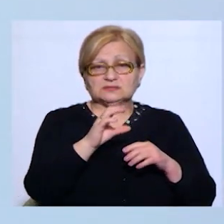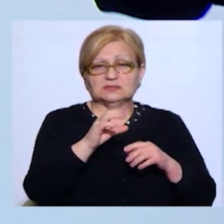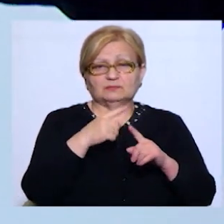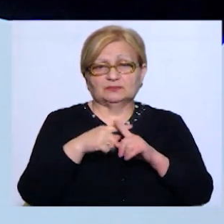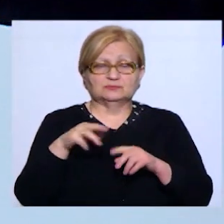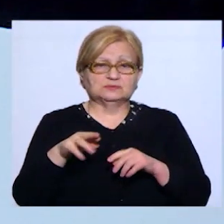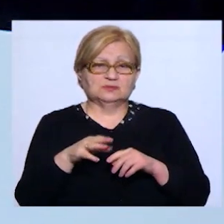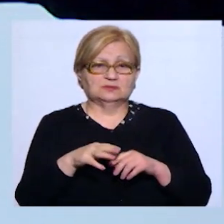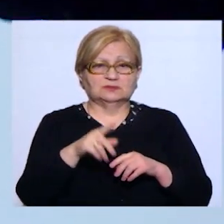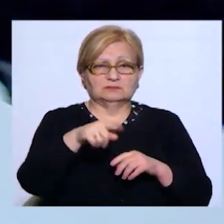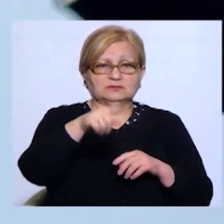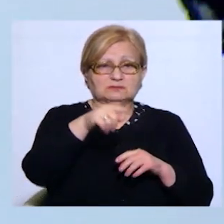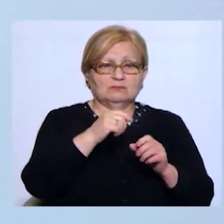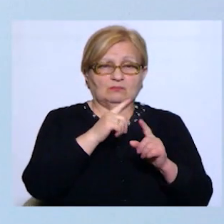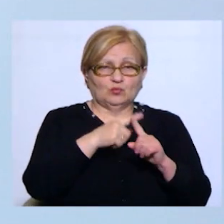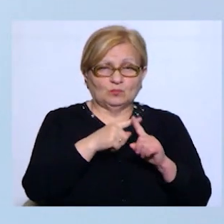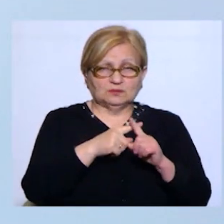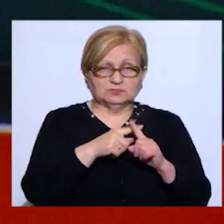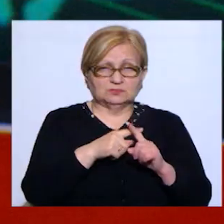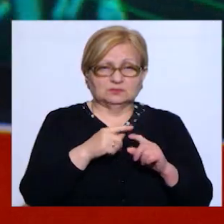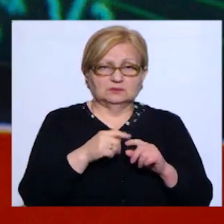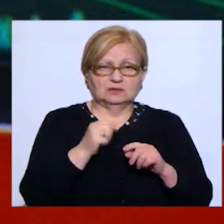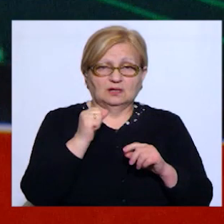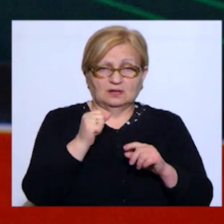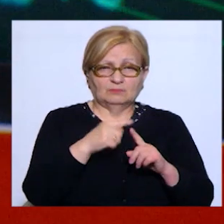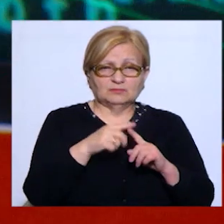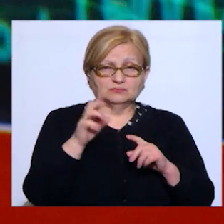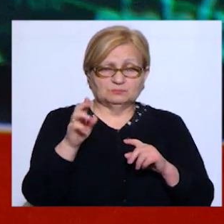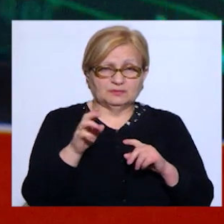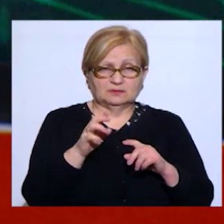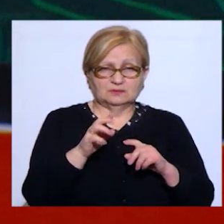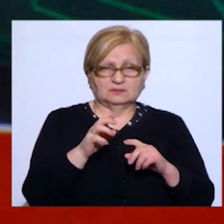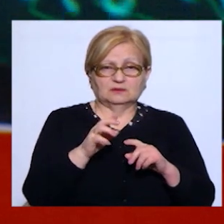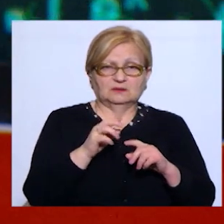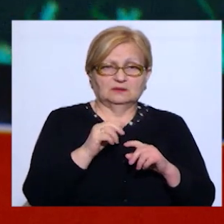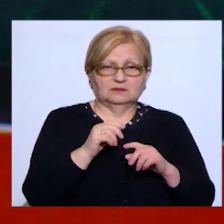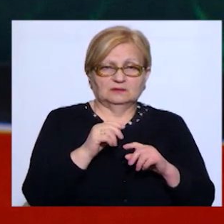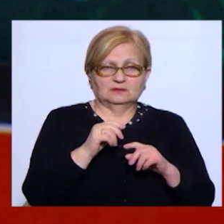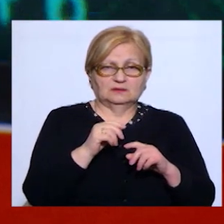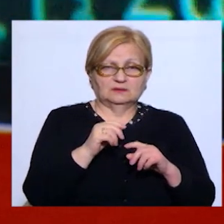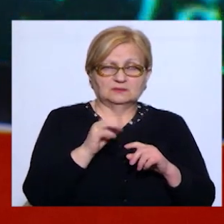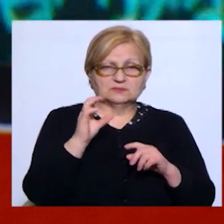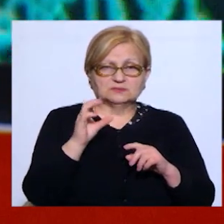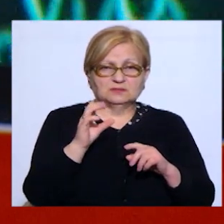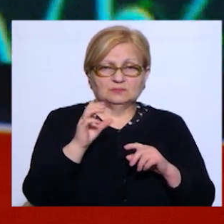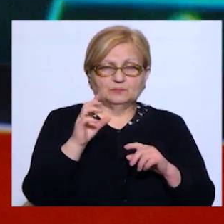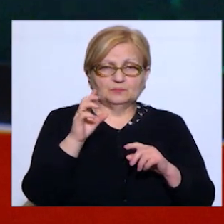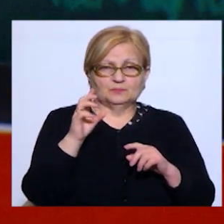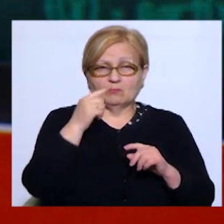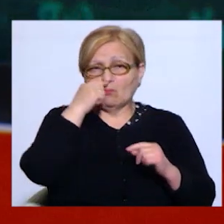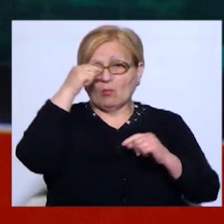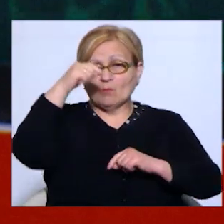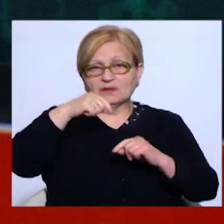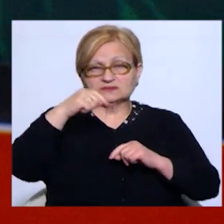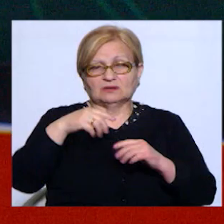აქაც A + B, A + C, ანახეთ, A + B მიუმატე C + D. ანუ